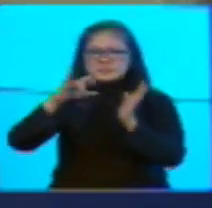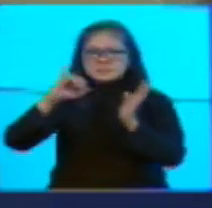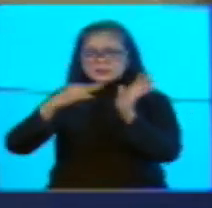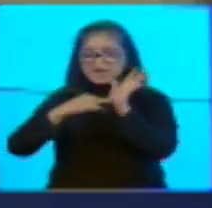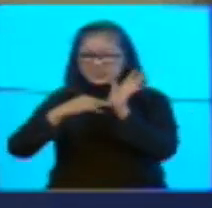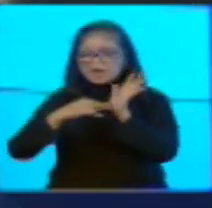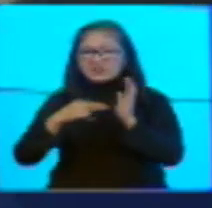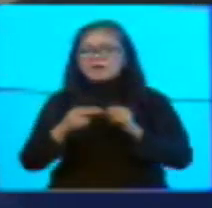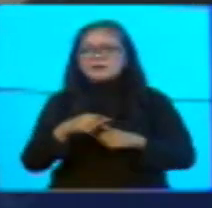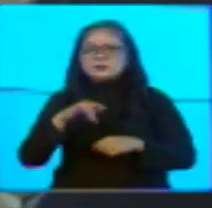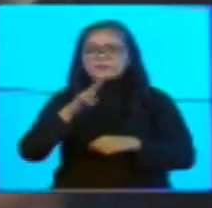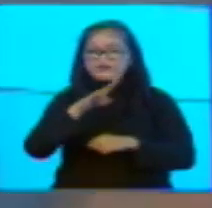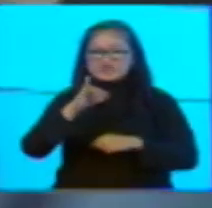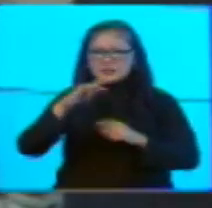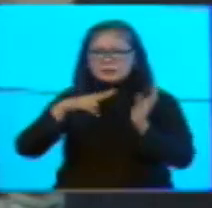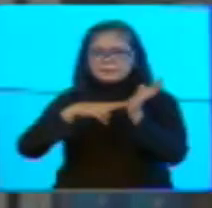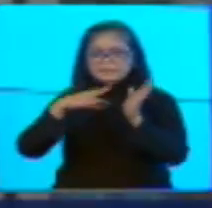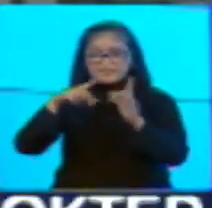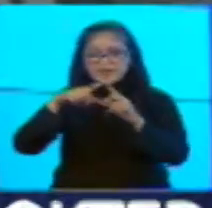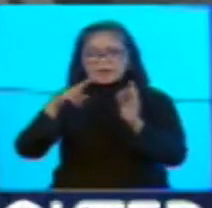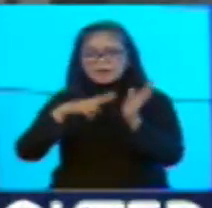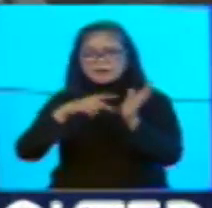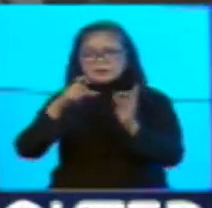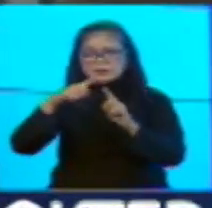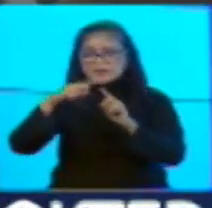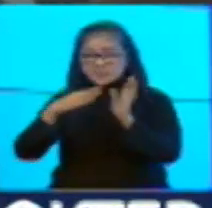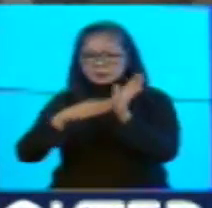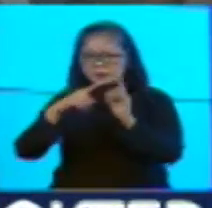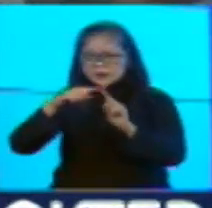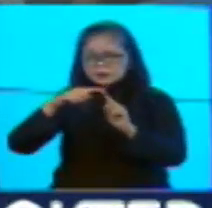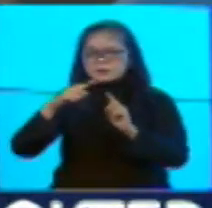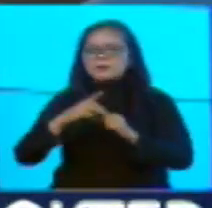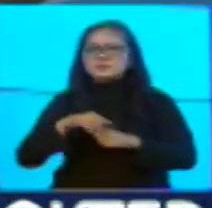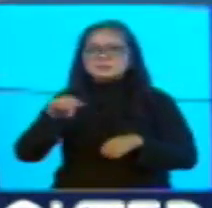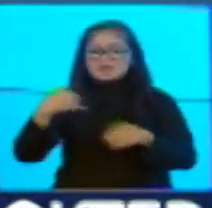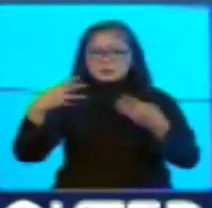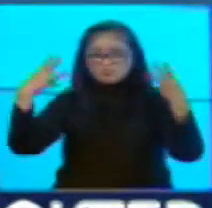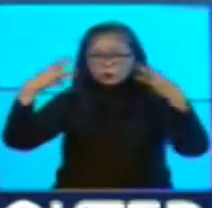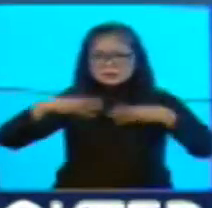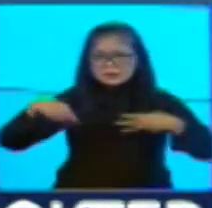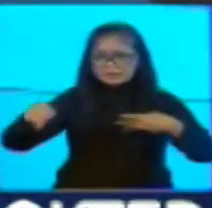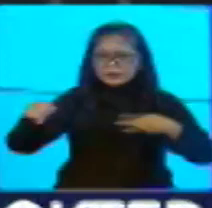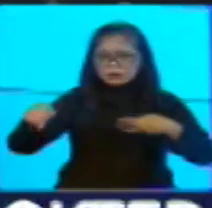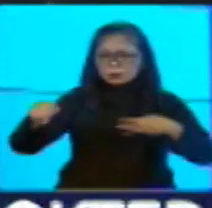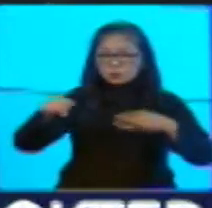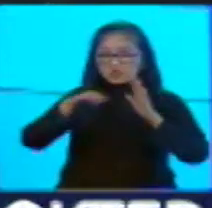kemudian Ivermectin. Seluruh obat yang beredar dalam pesan berantai tersebut masuk dalam daftar obat